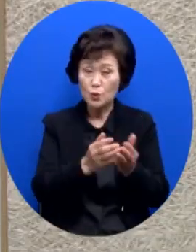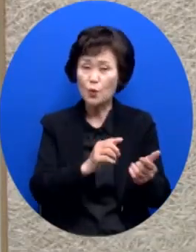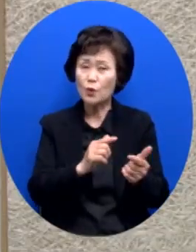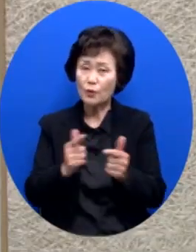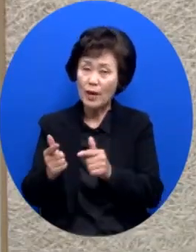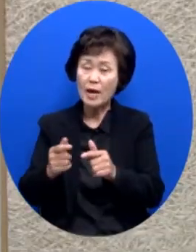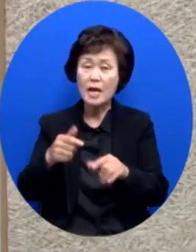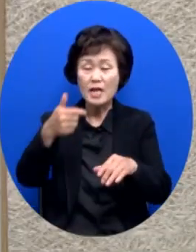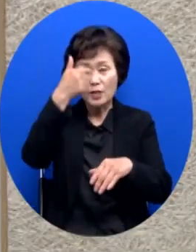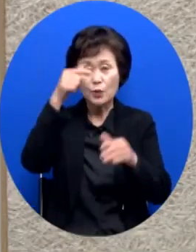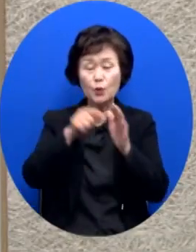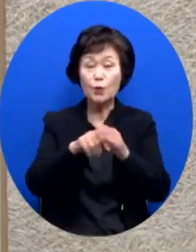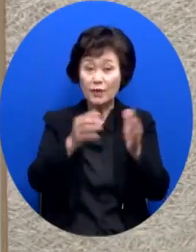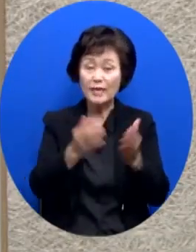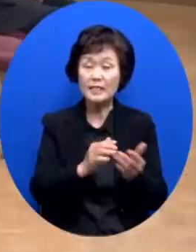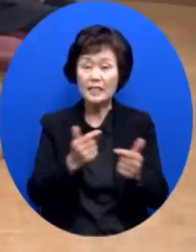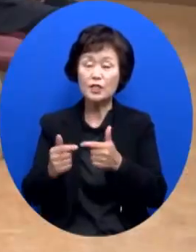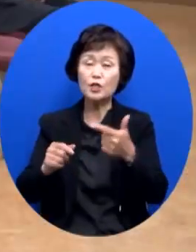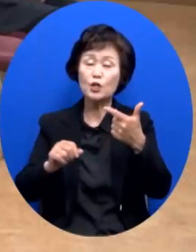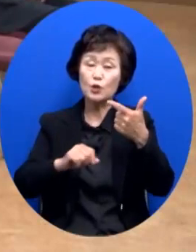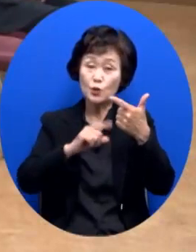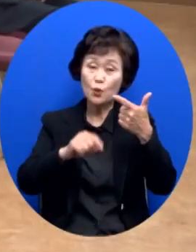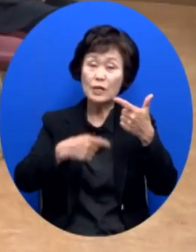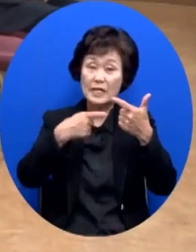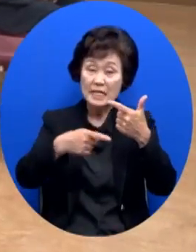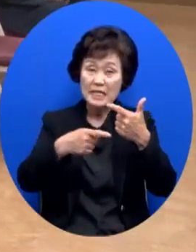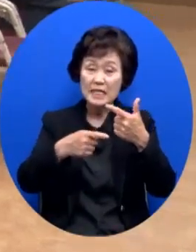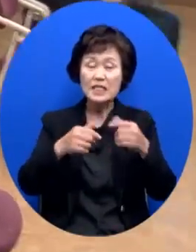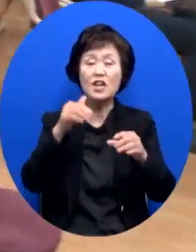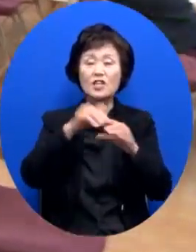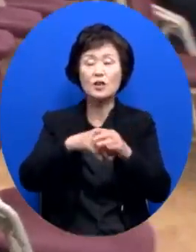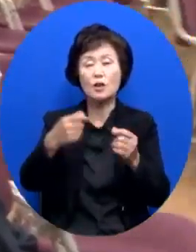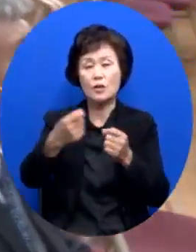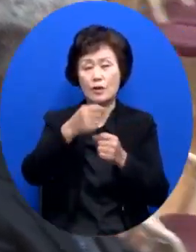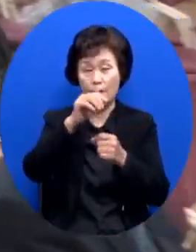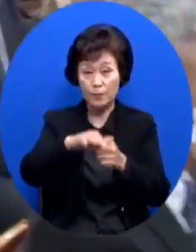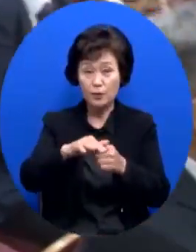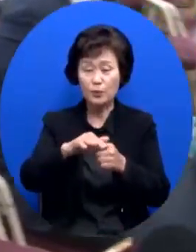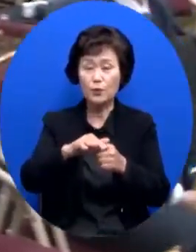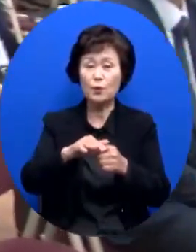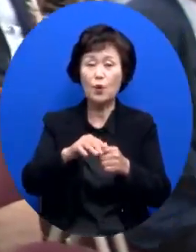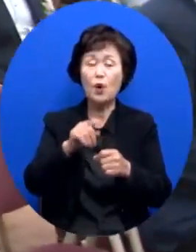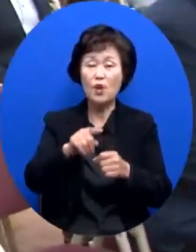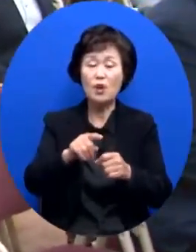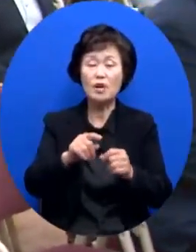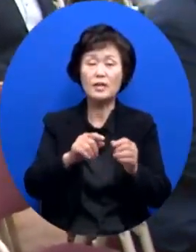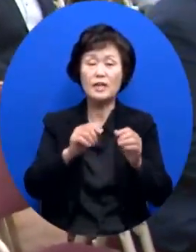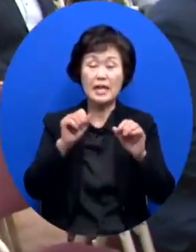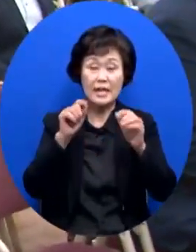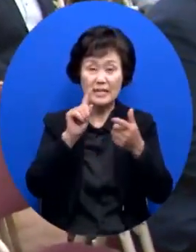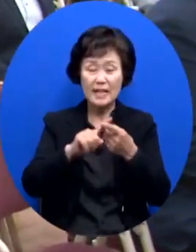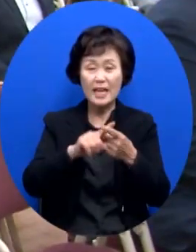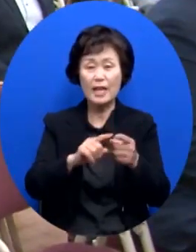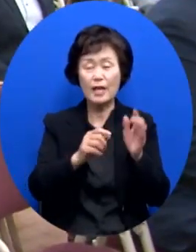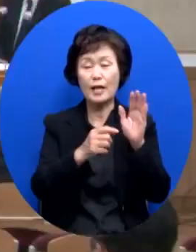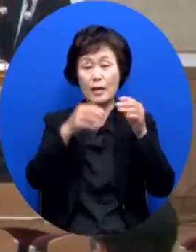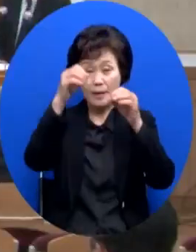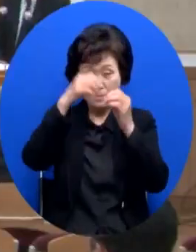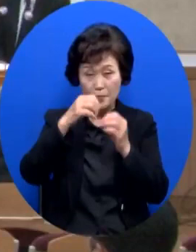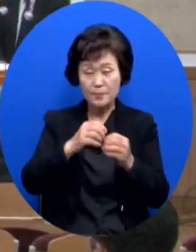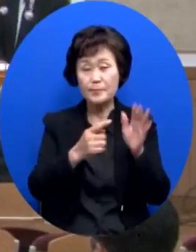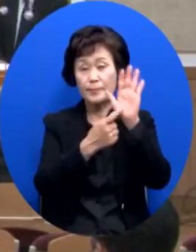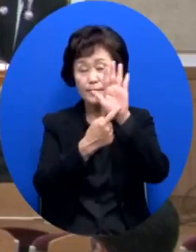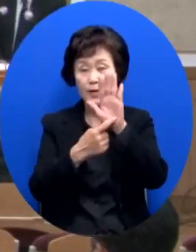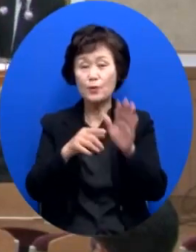교육단체들이 오는 6월 1일 치러질 교육감 선거를 앞두고 매니페스토 운동을 전개합니다.